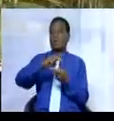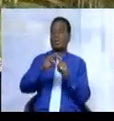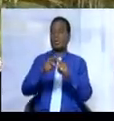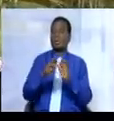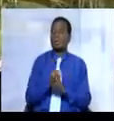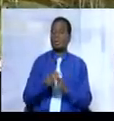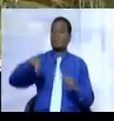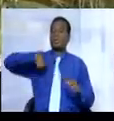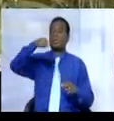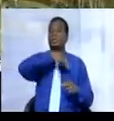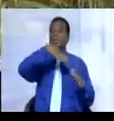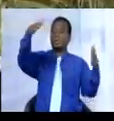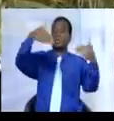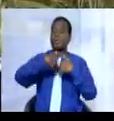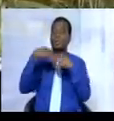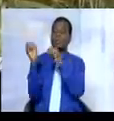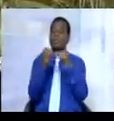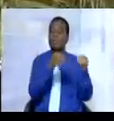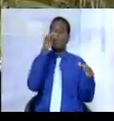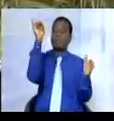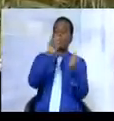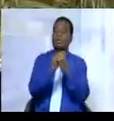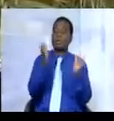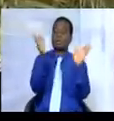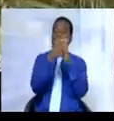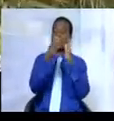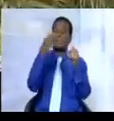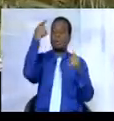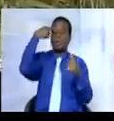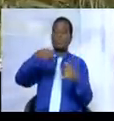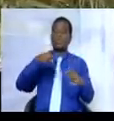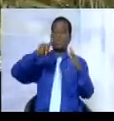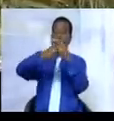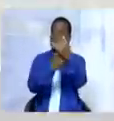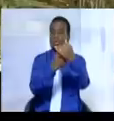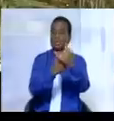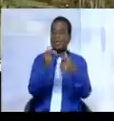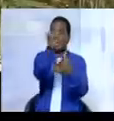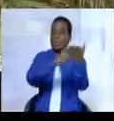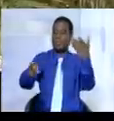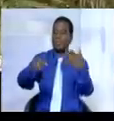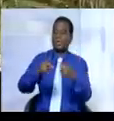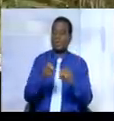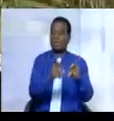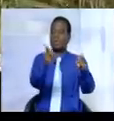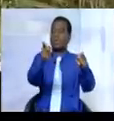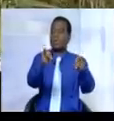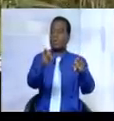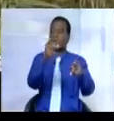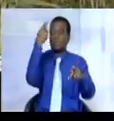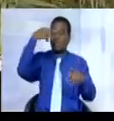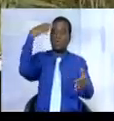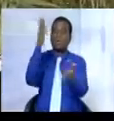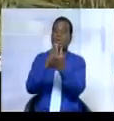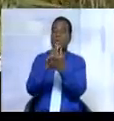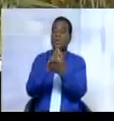avons organisé cette rencontre pour entamer les phases opérationnelles, pour